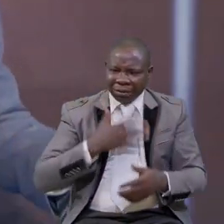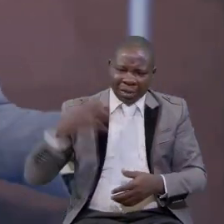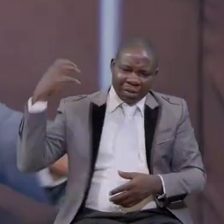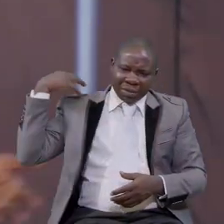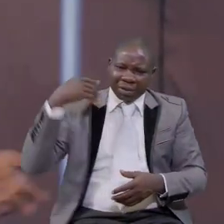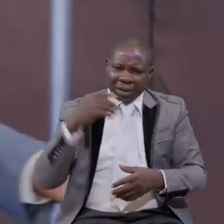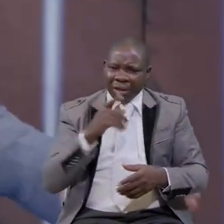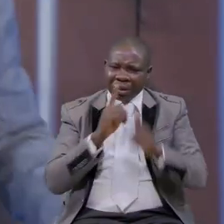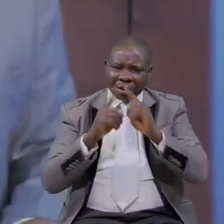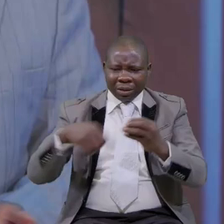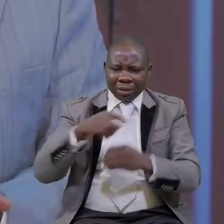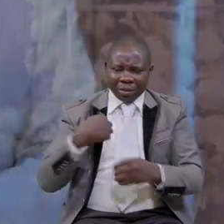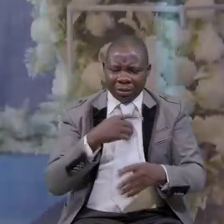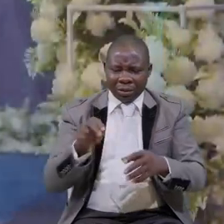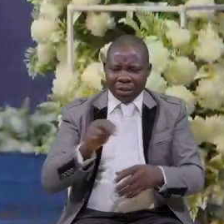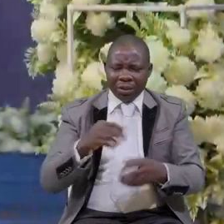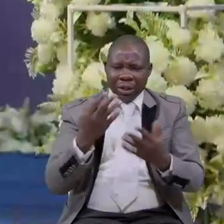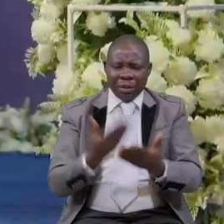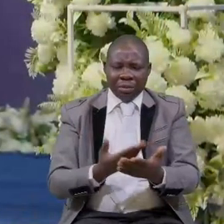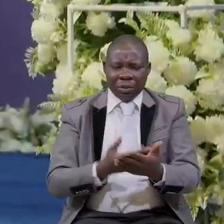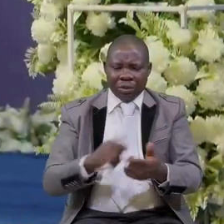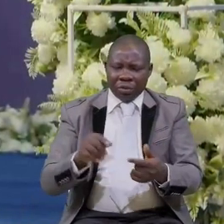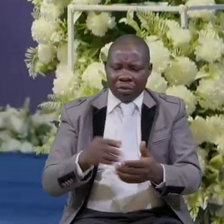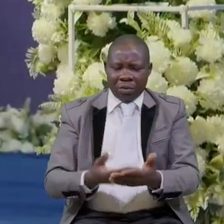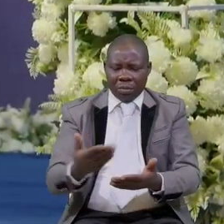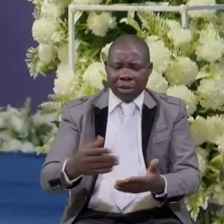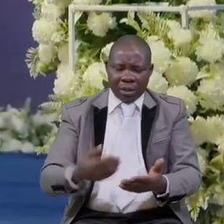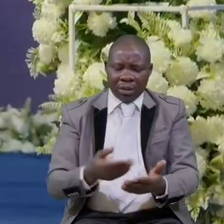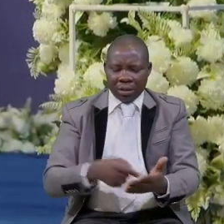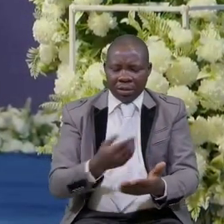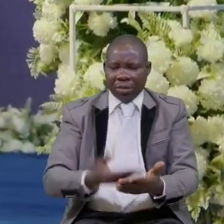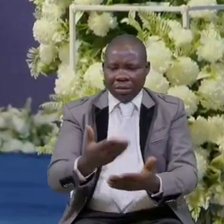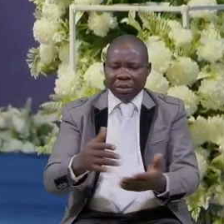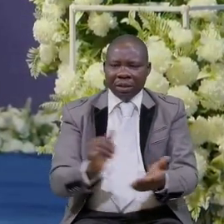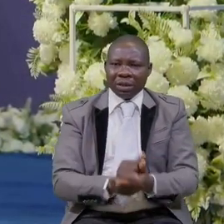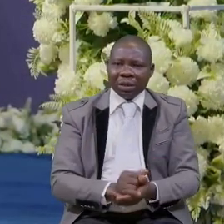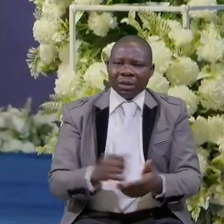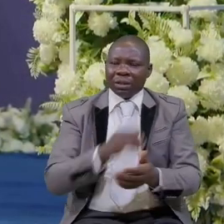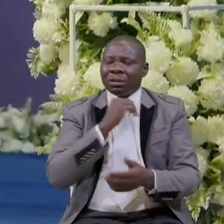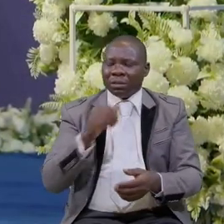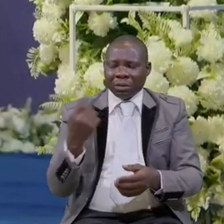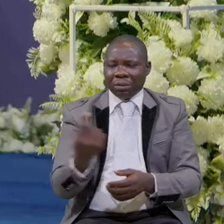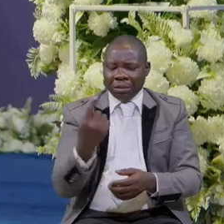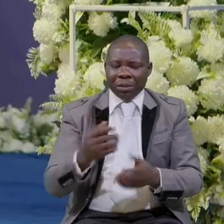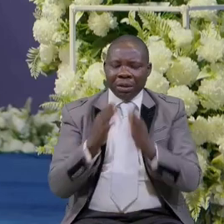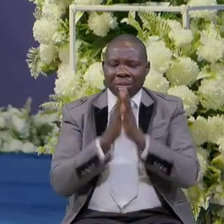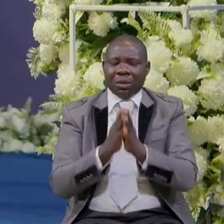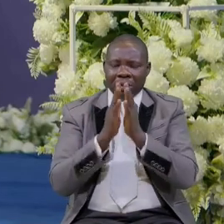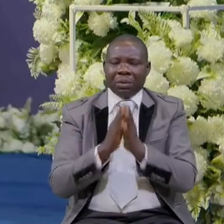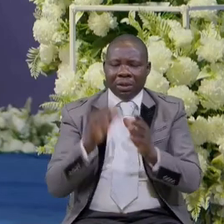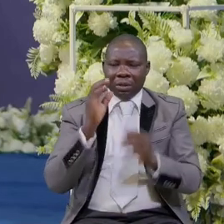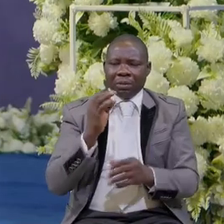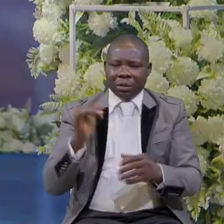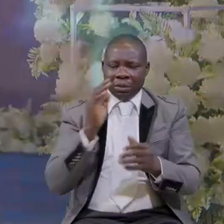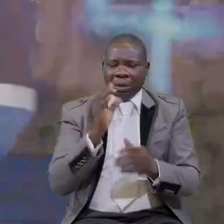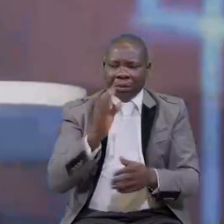non? Pour acheter ceci, acheter cela. Et c'est prier, pas d'argent. Et il a